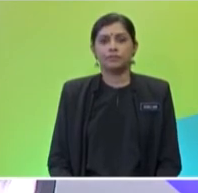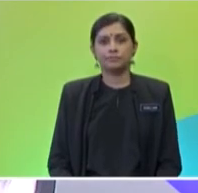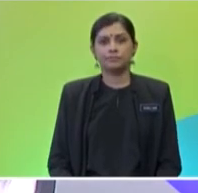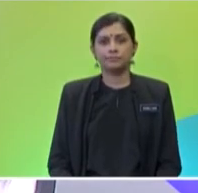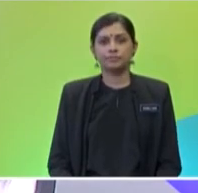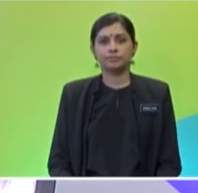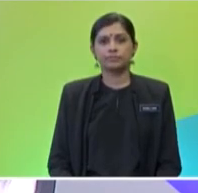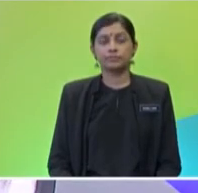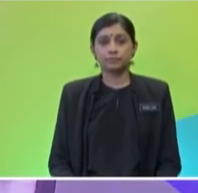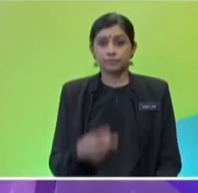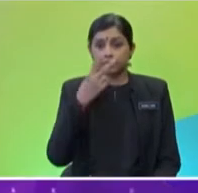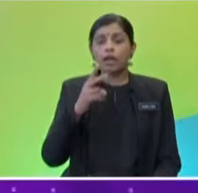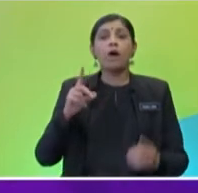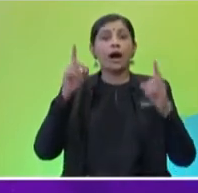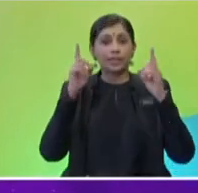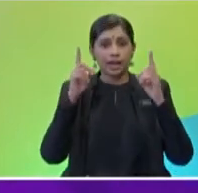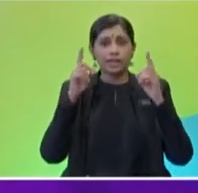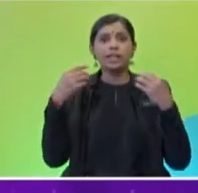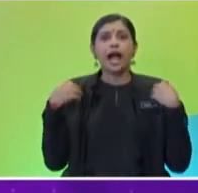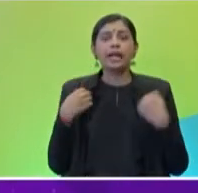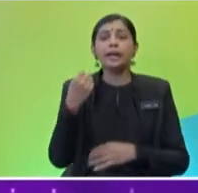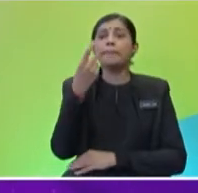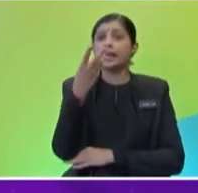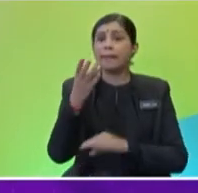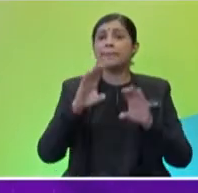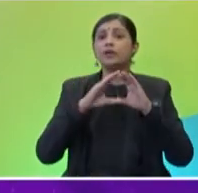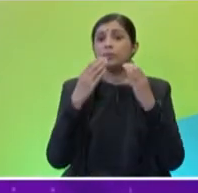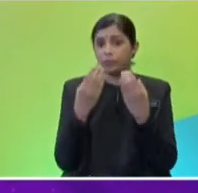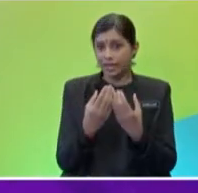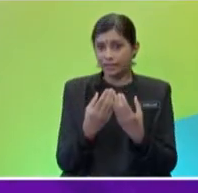seterusnya. Sila lihat.